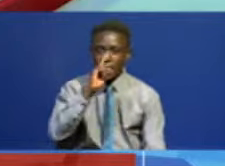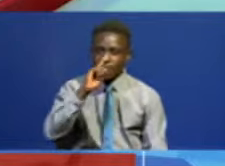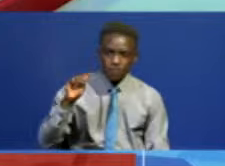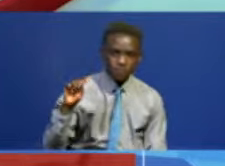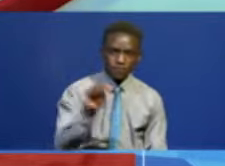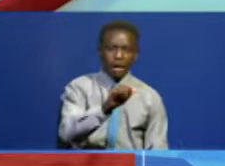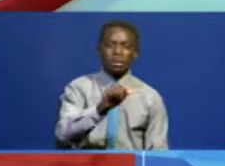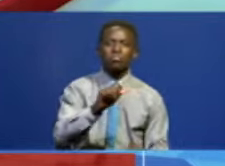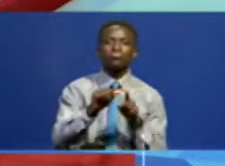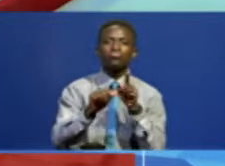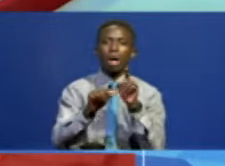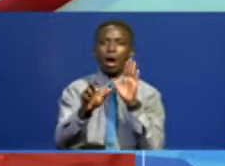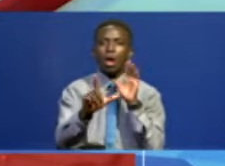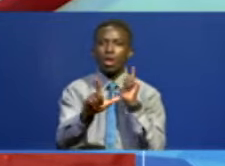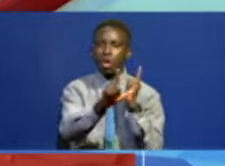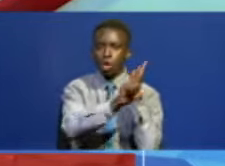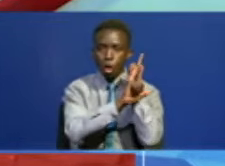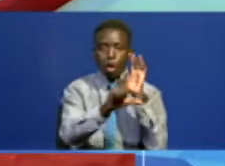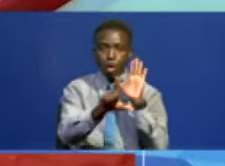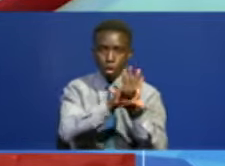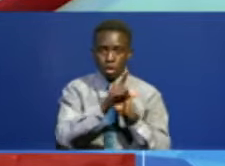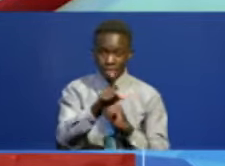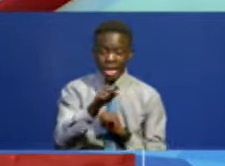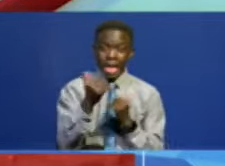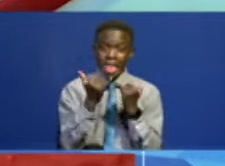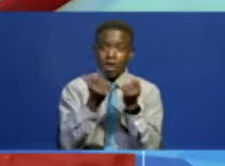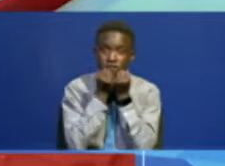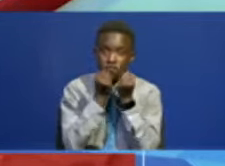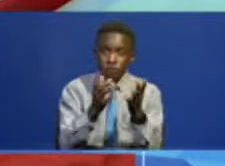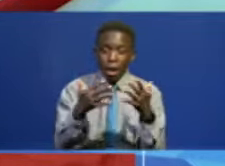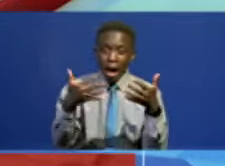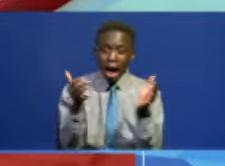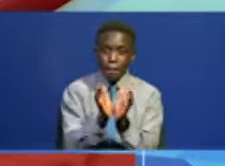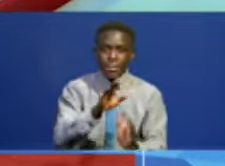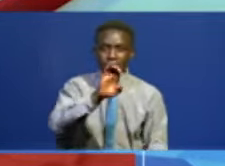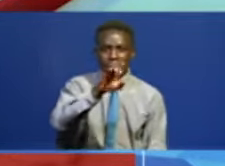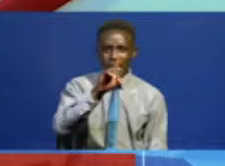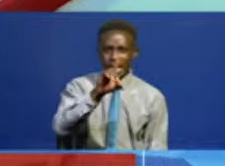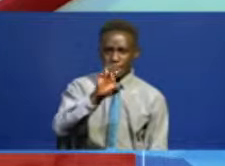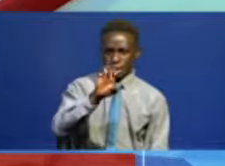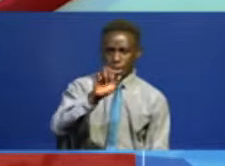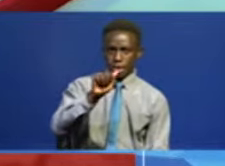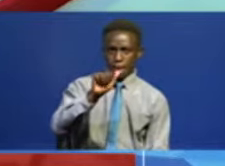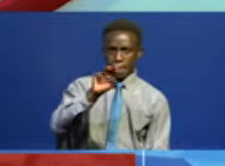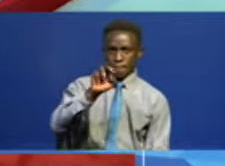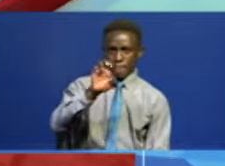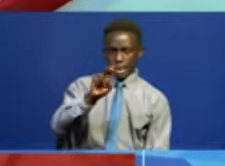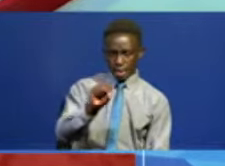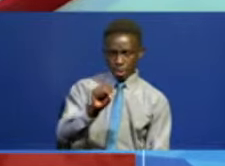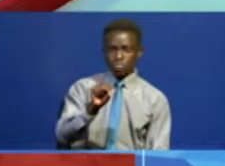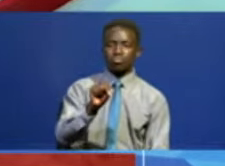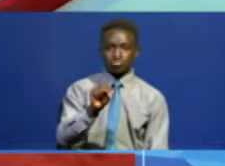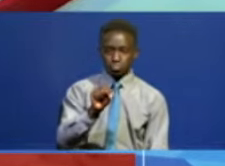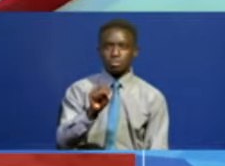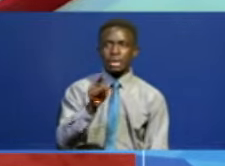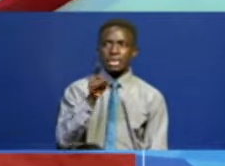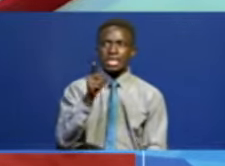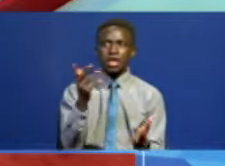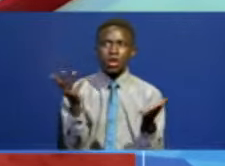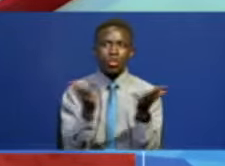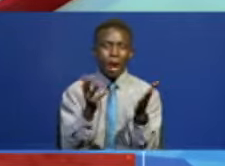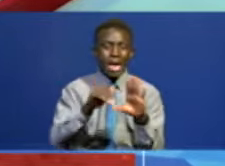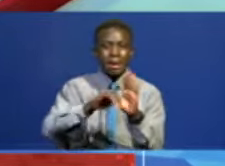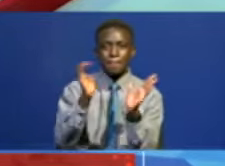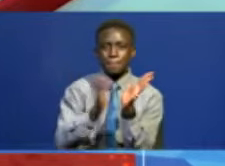kisheria. Akizungumza wakati wa uzinduzi wa kampuni ya Edelman Properties Limited Great Wall Gardens Phase 6 katika kaunti ya